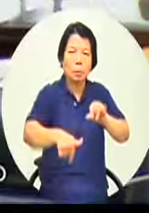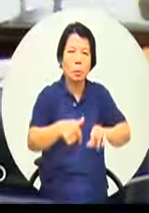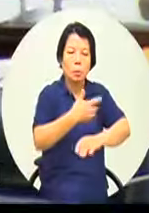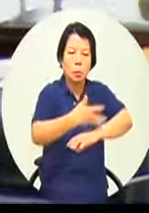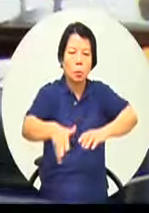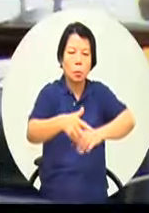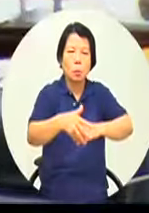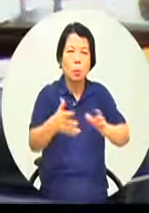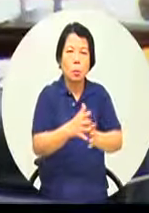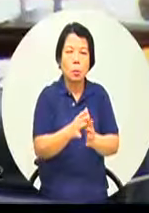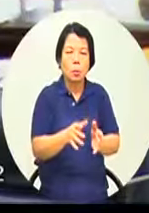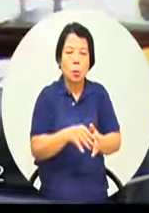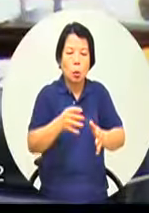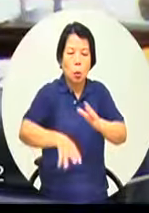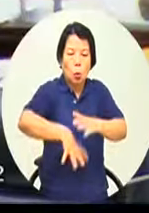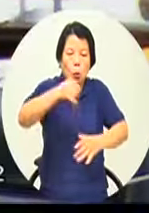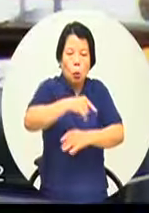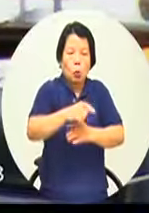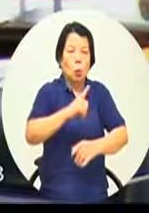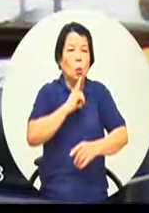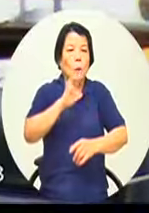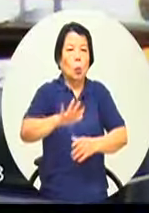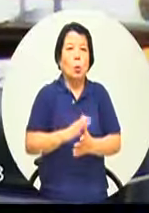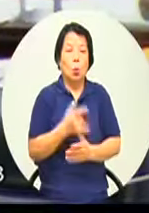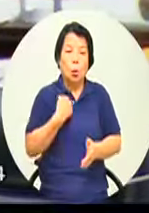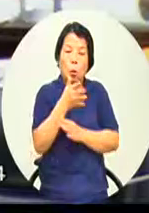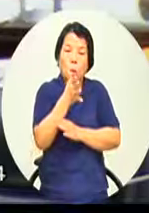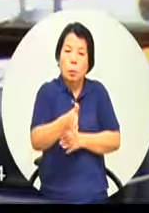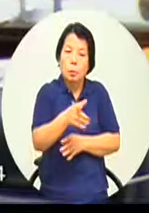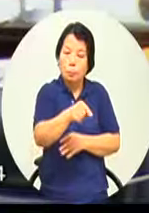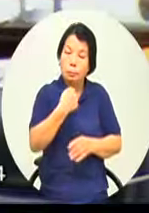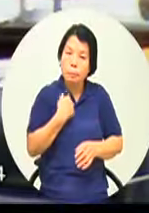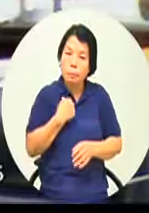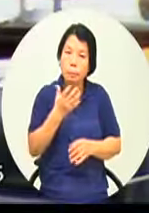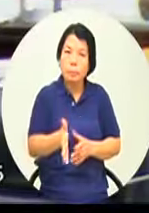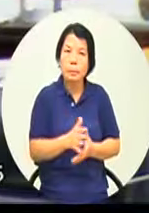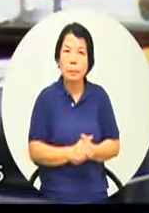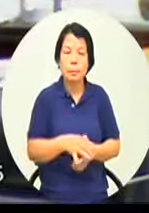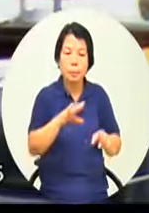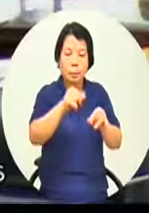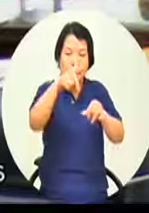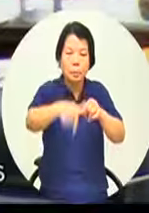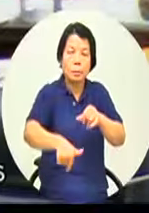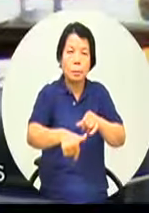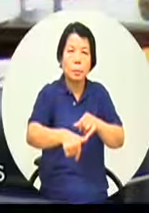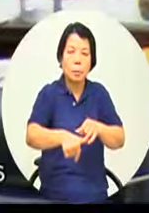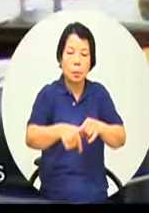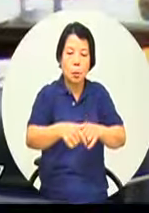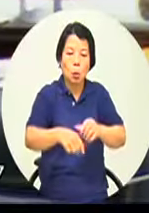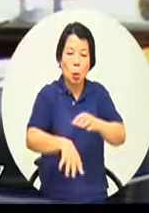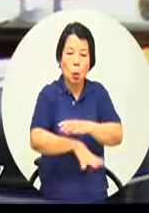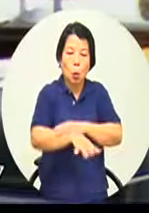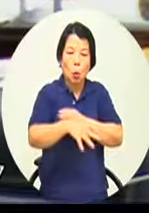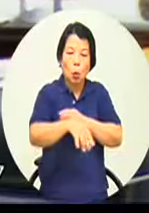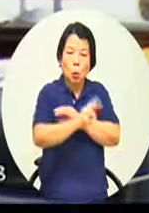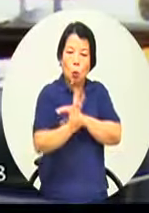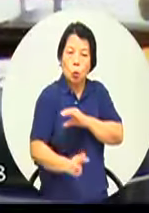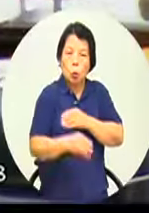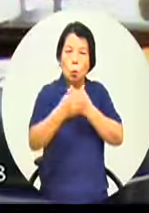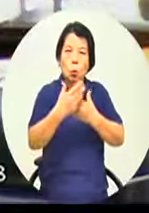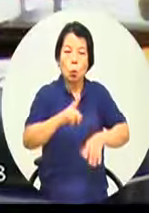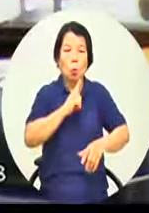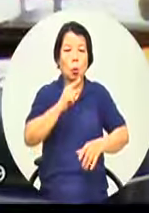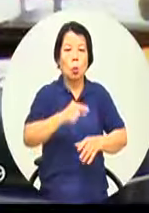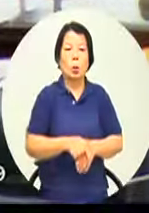的丰富。这是亚金要问的，我不知道你们知不知道这个区块，地下水系非常的丰富的状况之下，它水会往